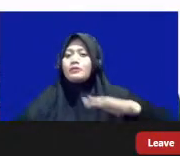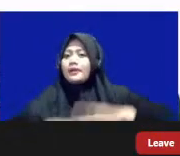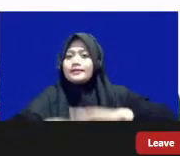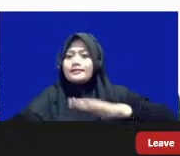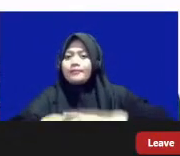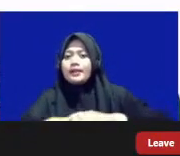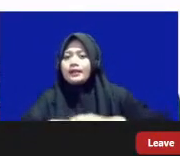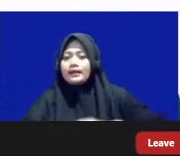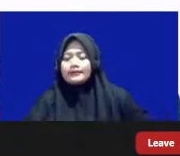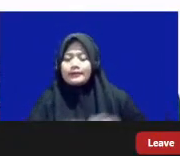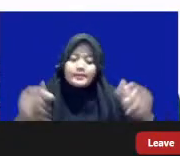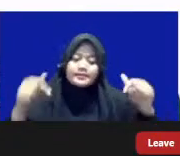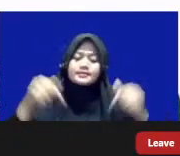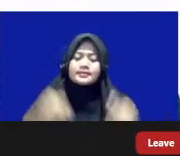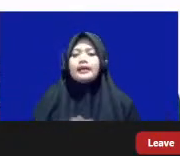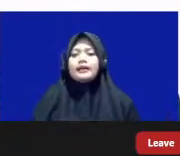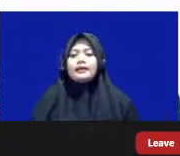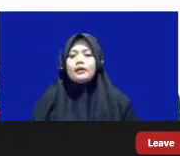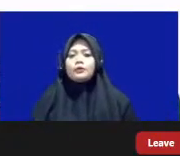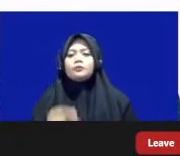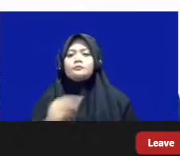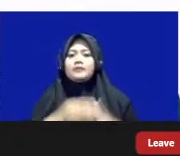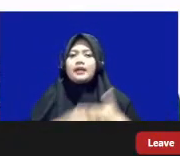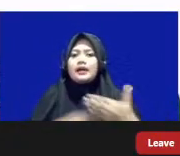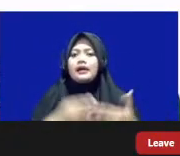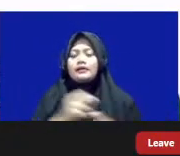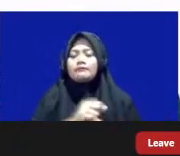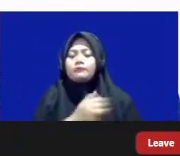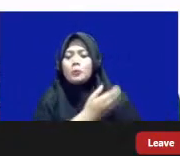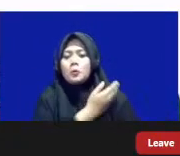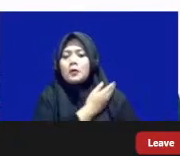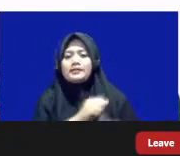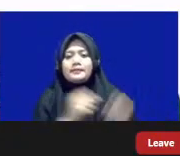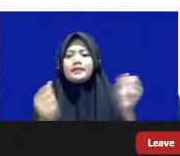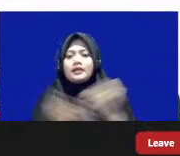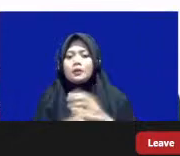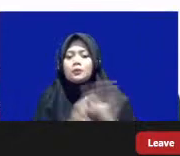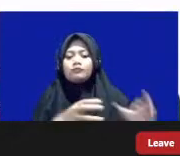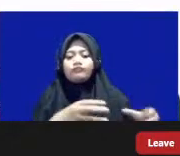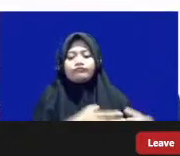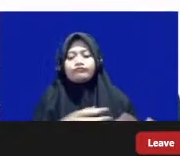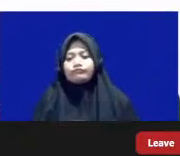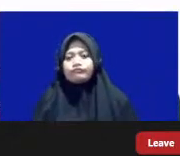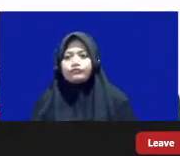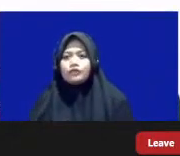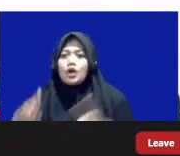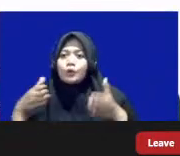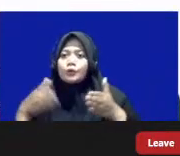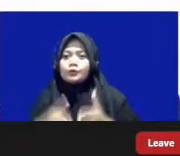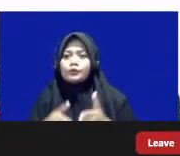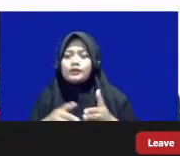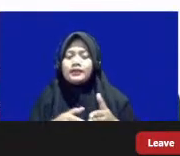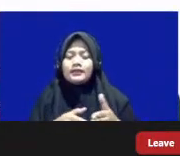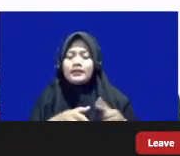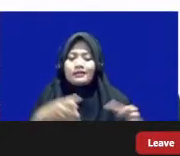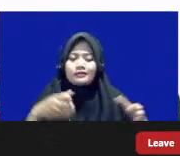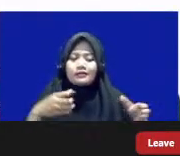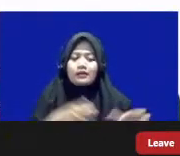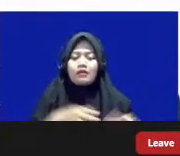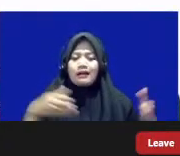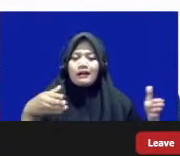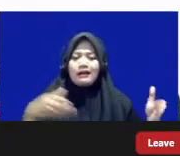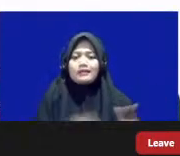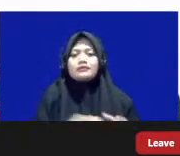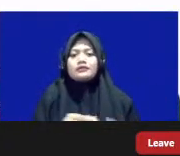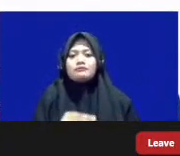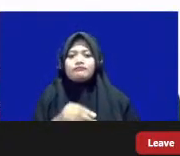saat ini penanganan korban bencana melalui pengklasteran yang kita lakukan, khususnya di klaster pengungsian dan perlindungan. Nah,